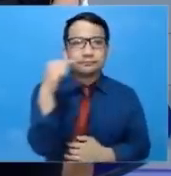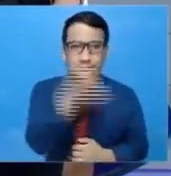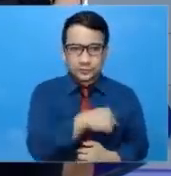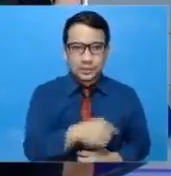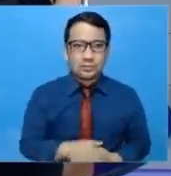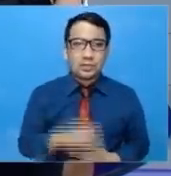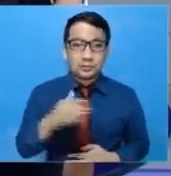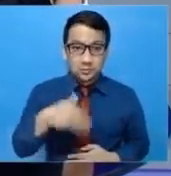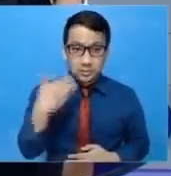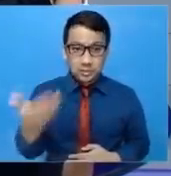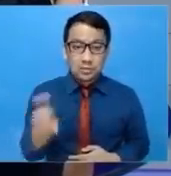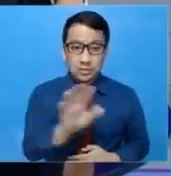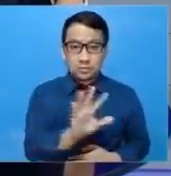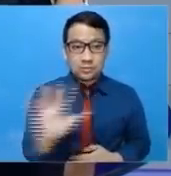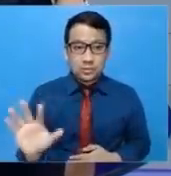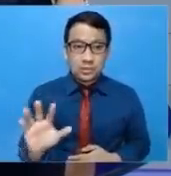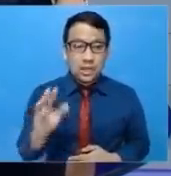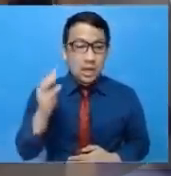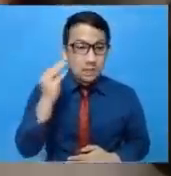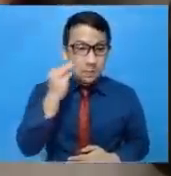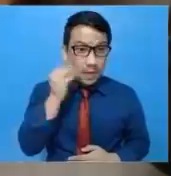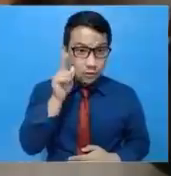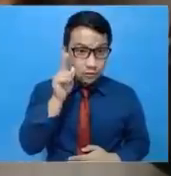balitang yan si Mian Los Baños.